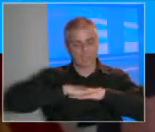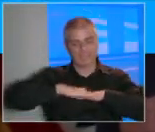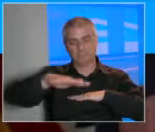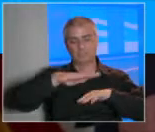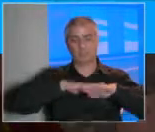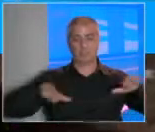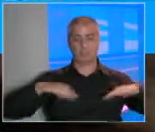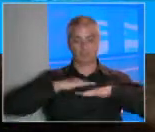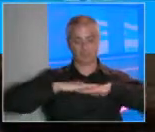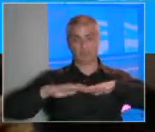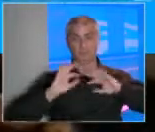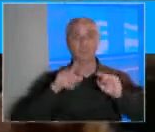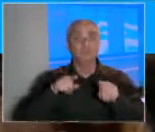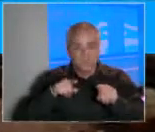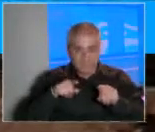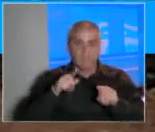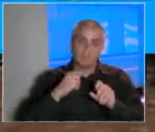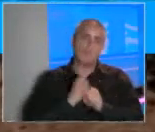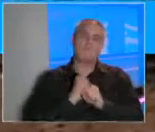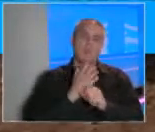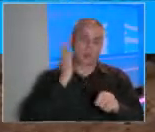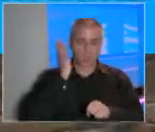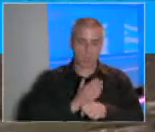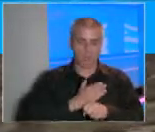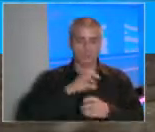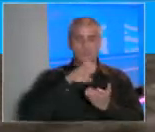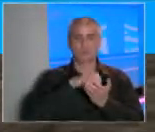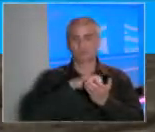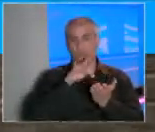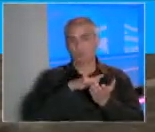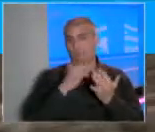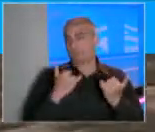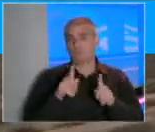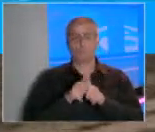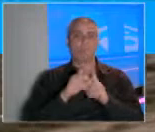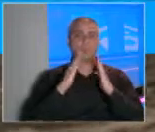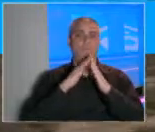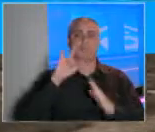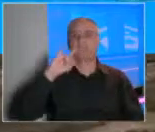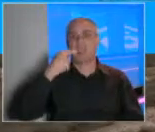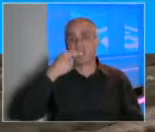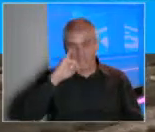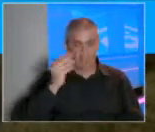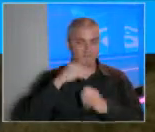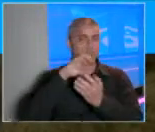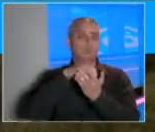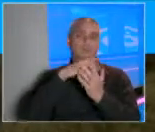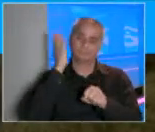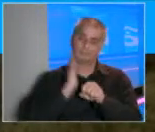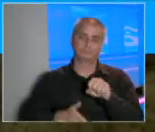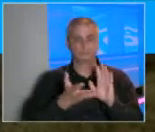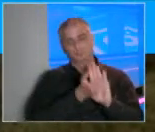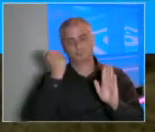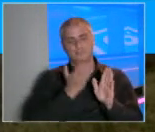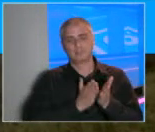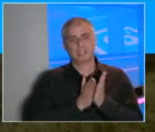רצף טריטוריאלי. לשם כך, היא בפועל חותכת יישובים שנמצאים היום, כמו בית חגי לדוגמה, ועוד יישובים אחרים, חותכת אותם